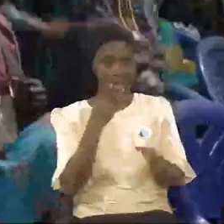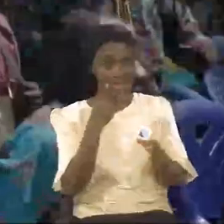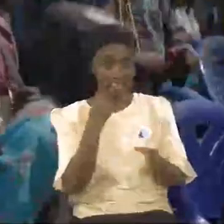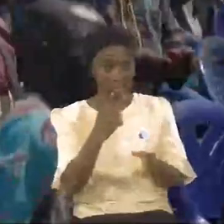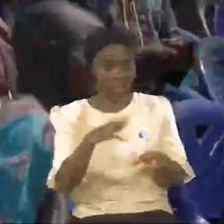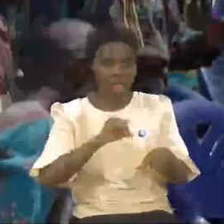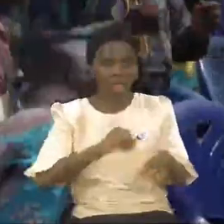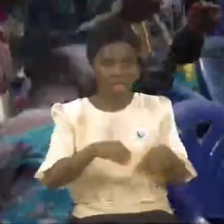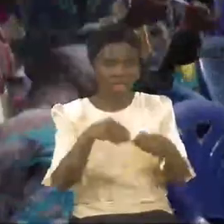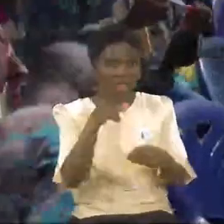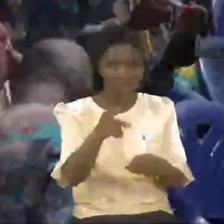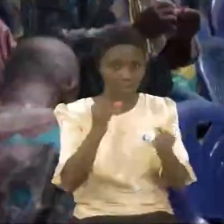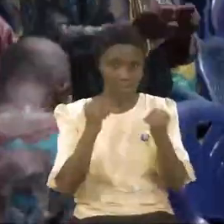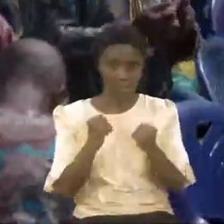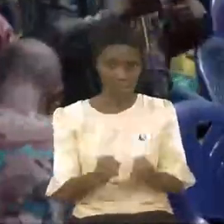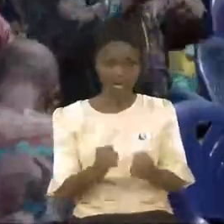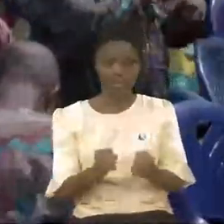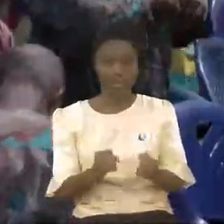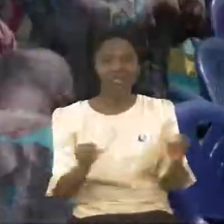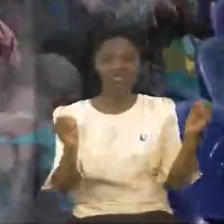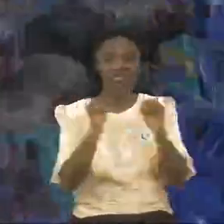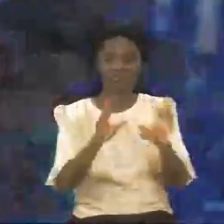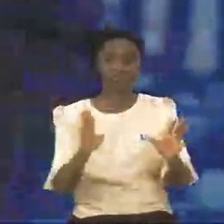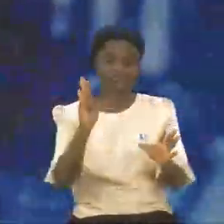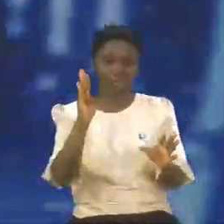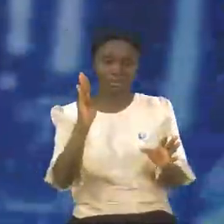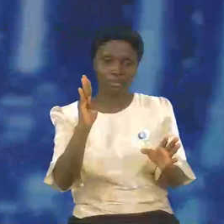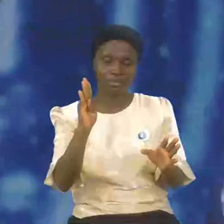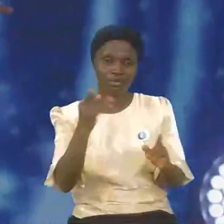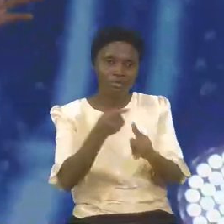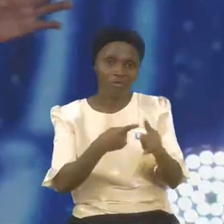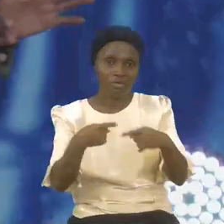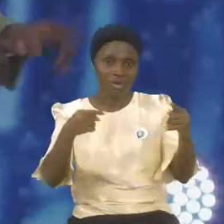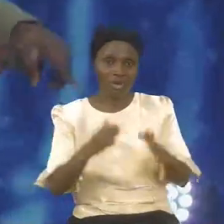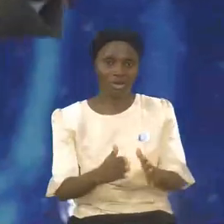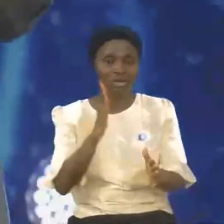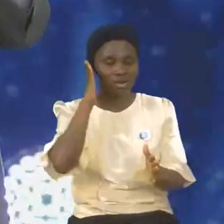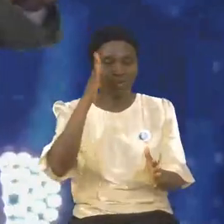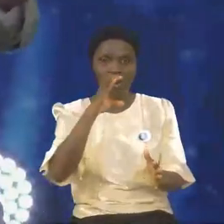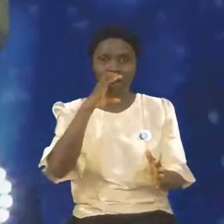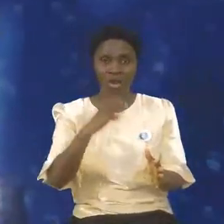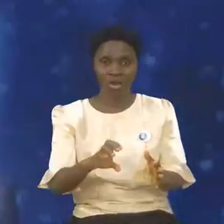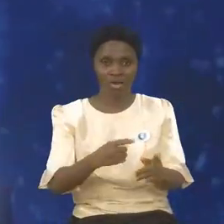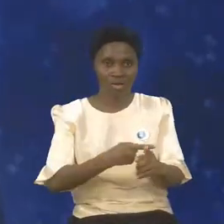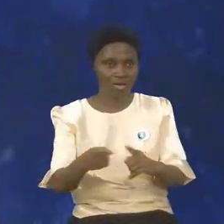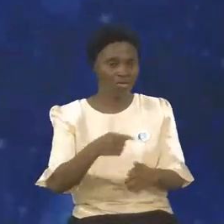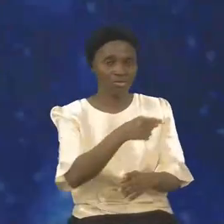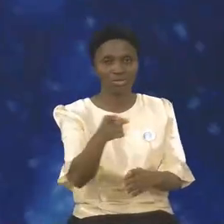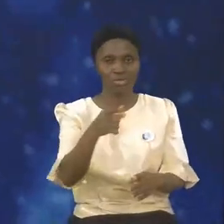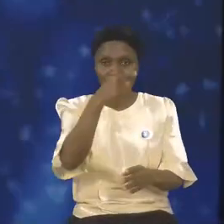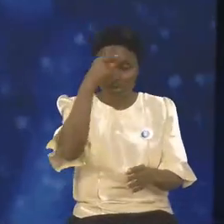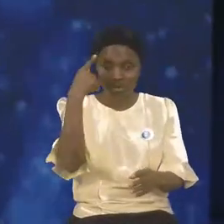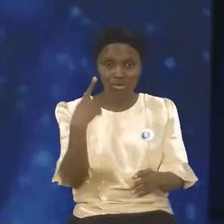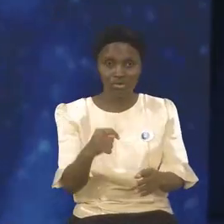serpents sur les Scorpions sur la puissance de l'ennemi et rien ne pourra vous nuire parce que le Dieu de paix écrasera